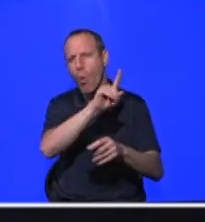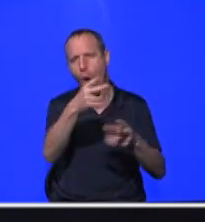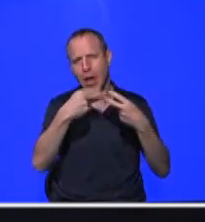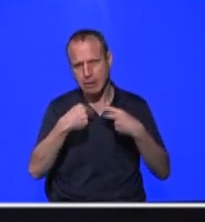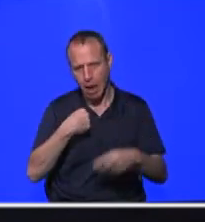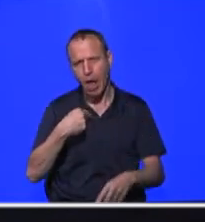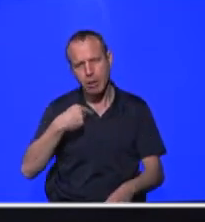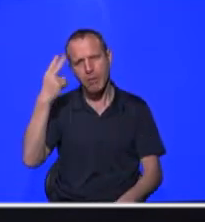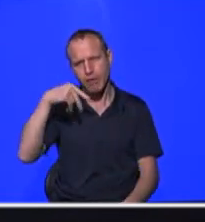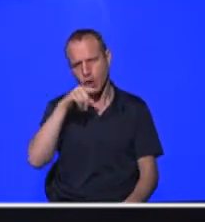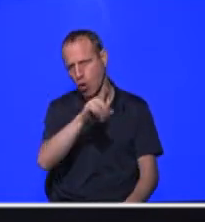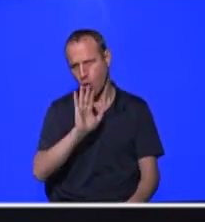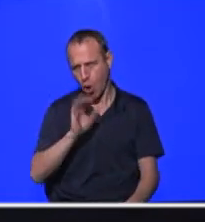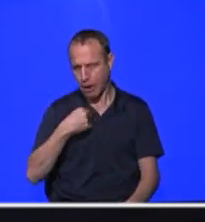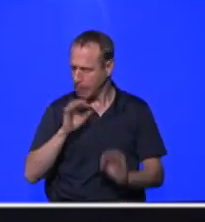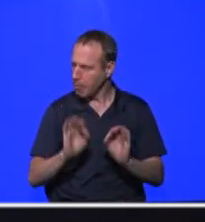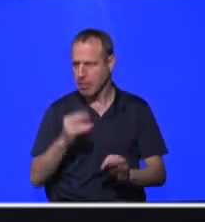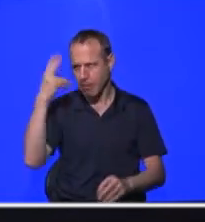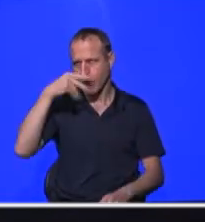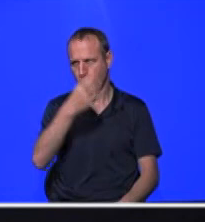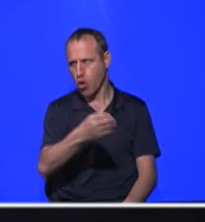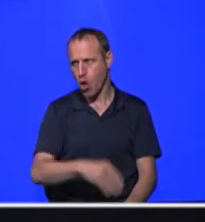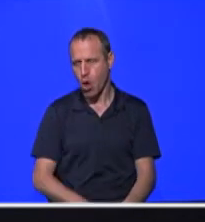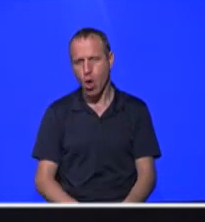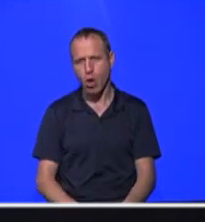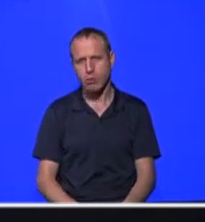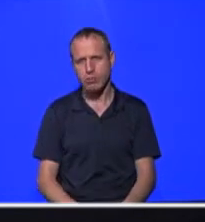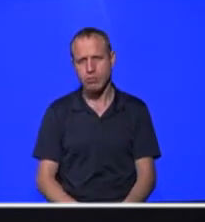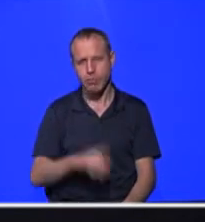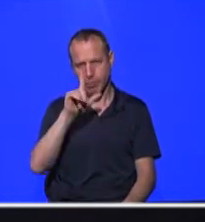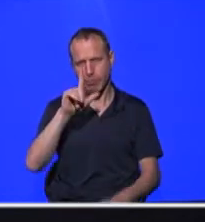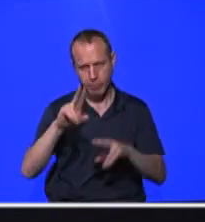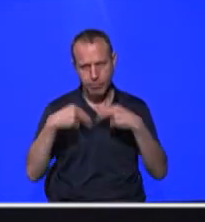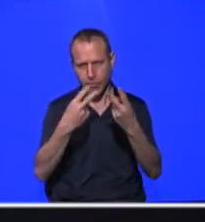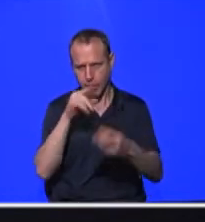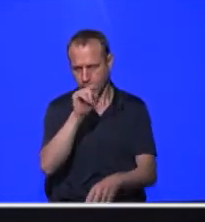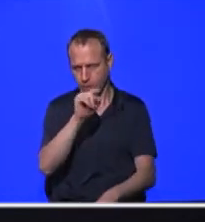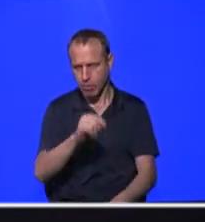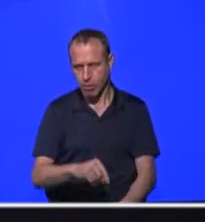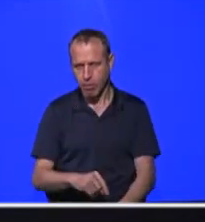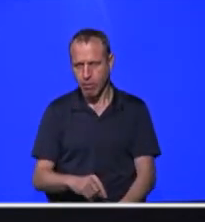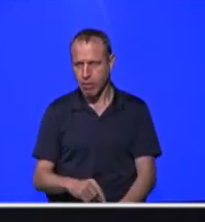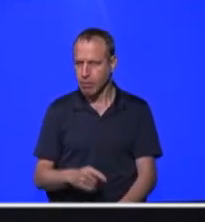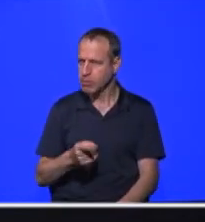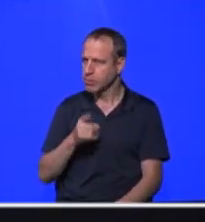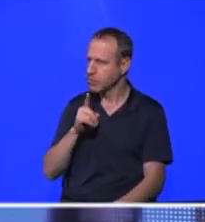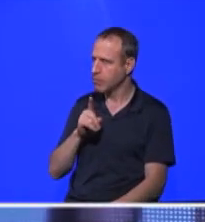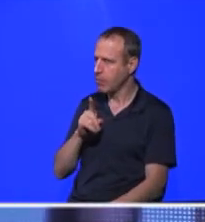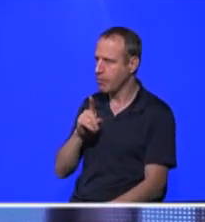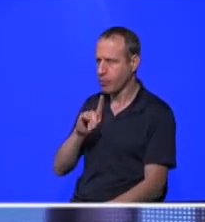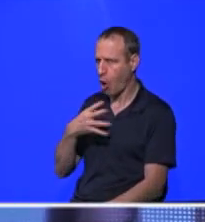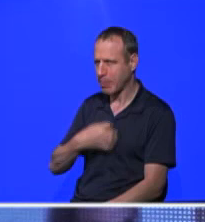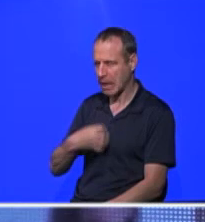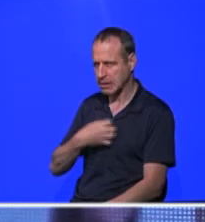אותו. אני באמת מבין אותו. אבל חזרתי אליו. זה לא מתסכל, אני באמת, אני... זה